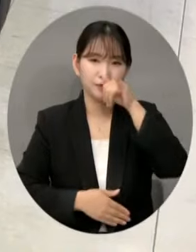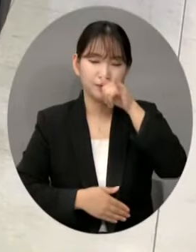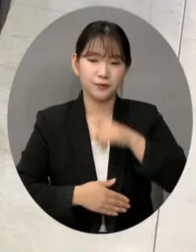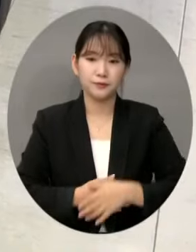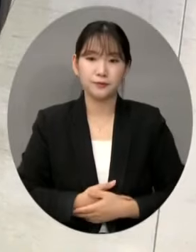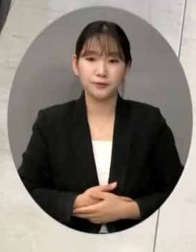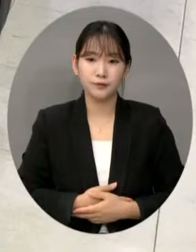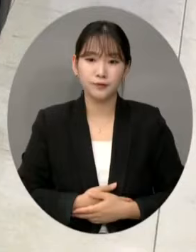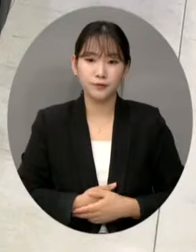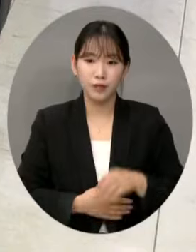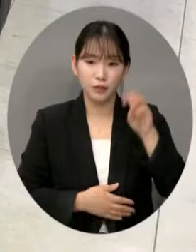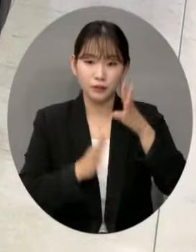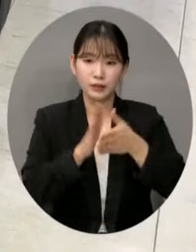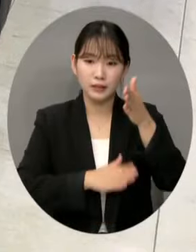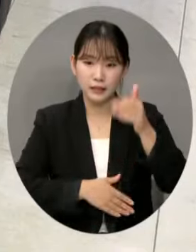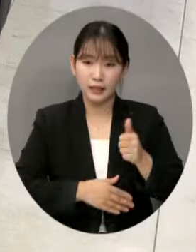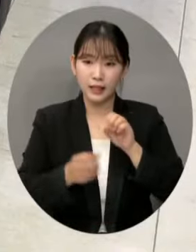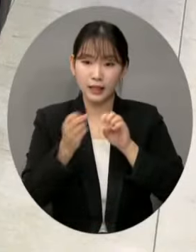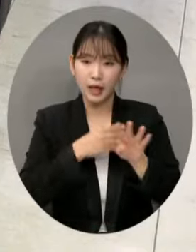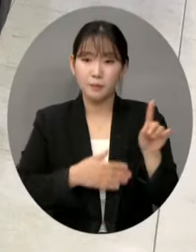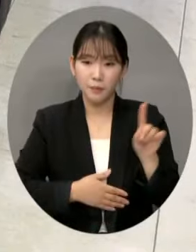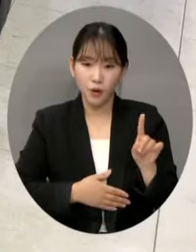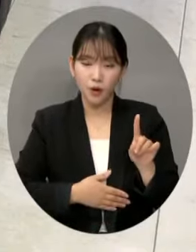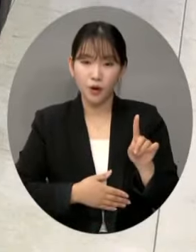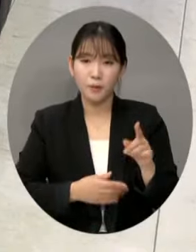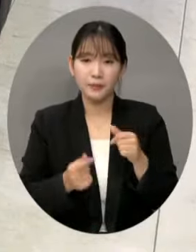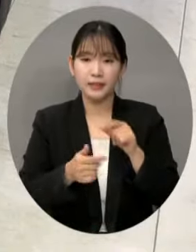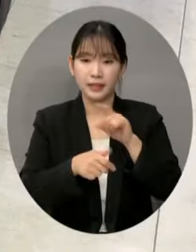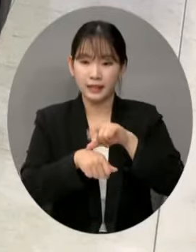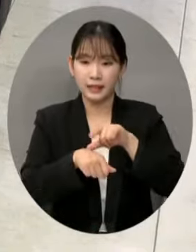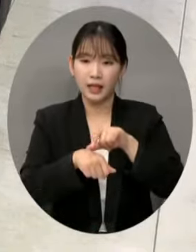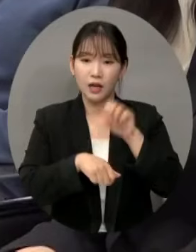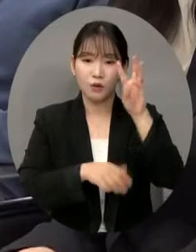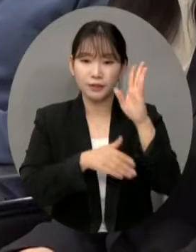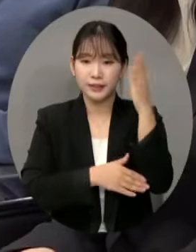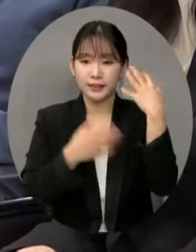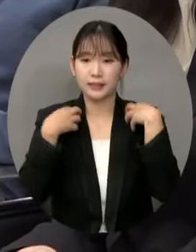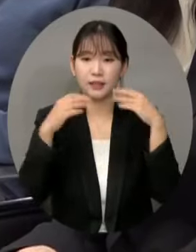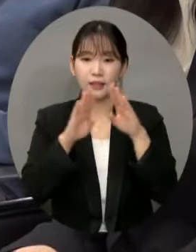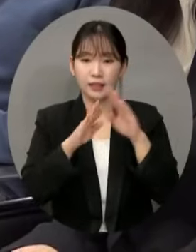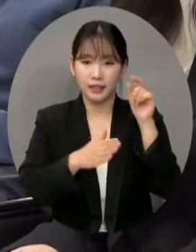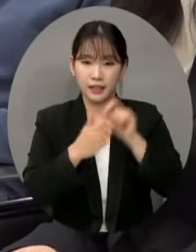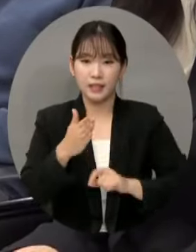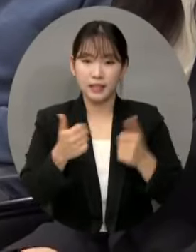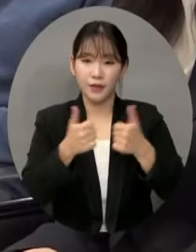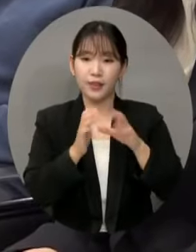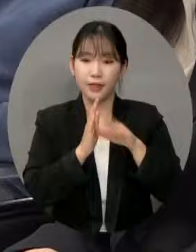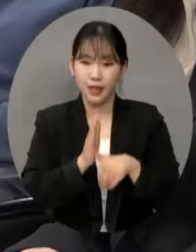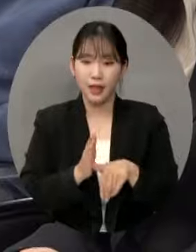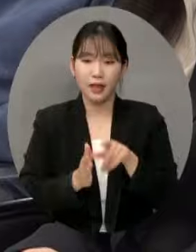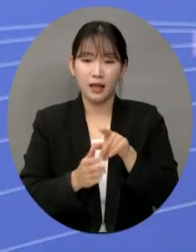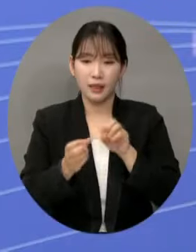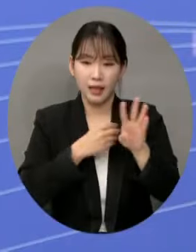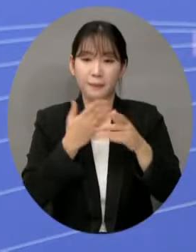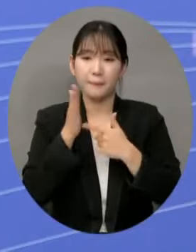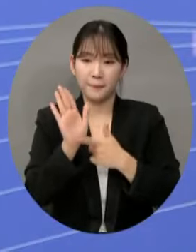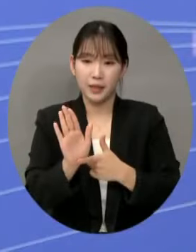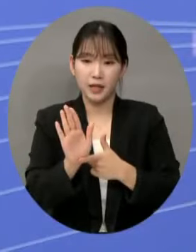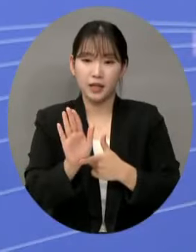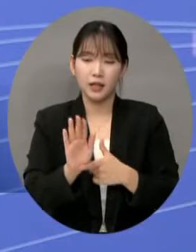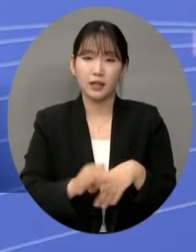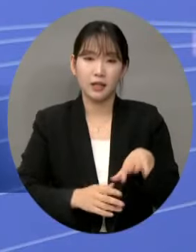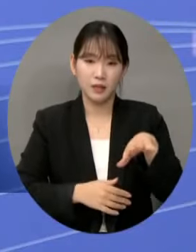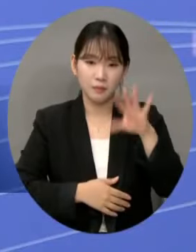이렇게. 강기정 시장의 화답은 비슷한 시각 광주시청에서 열린 기자 차담회에서 나왔습니다.